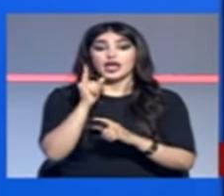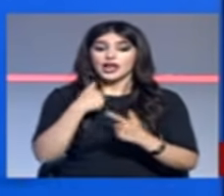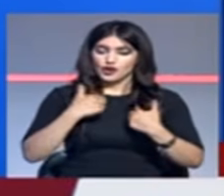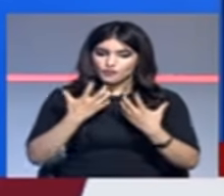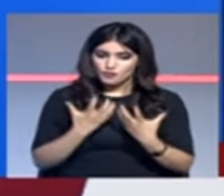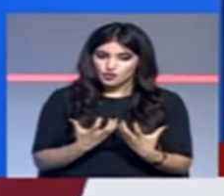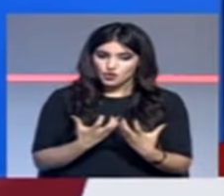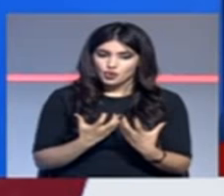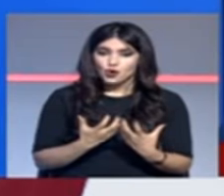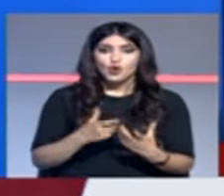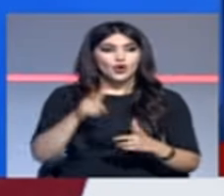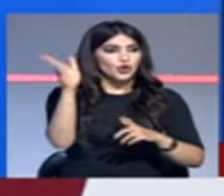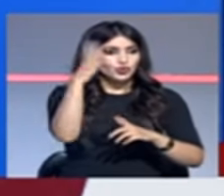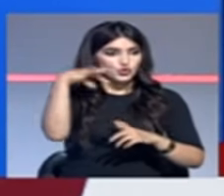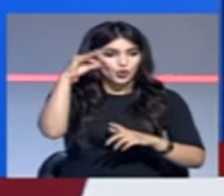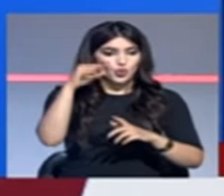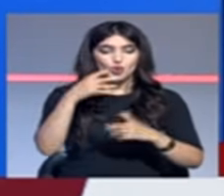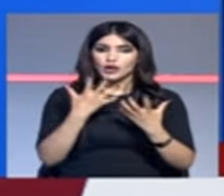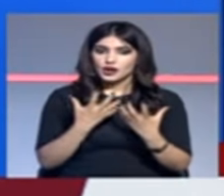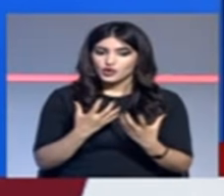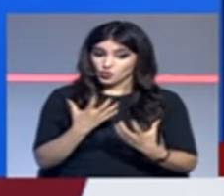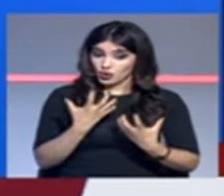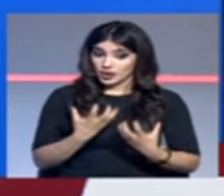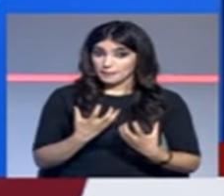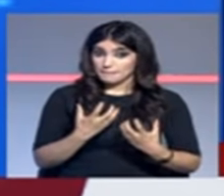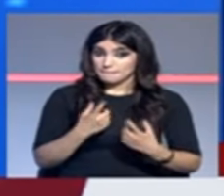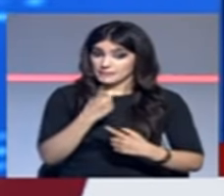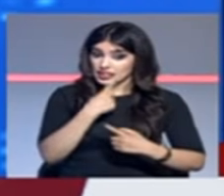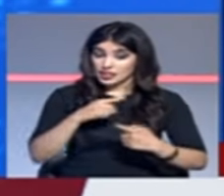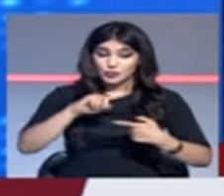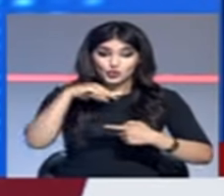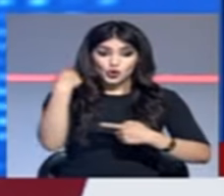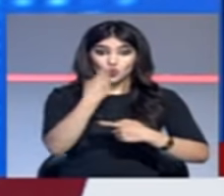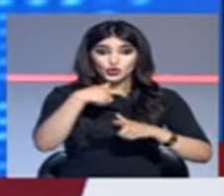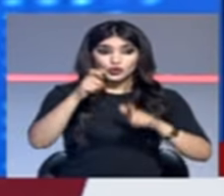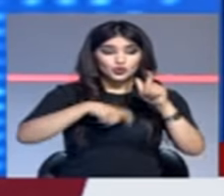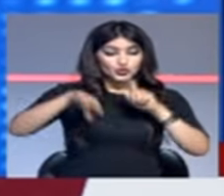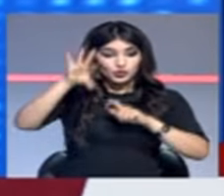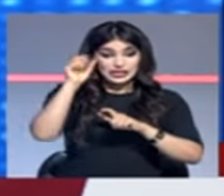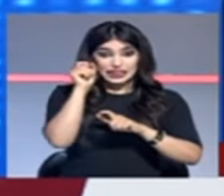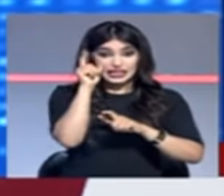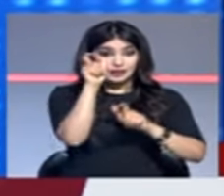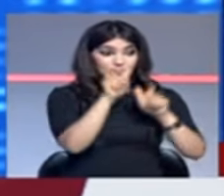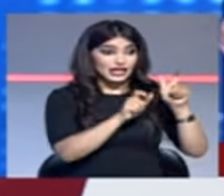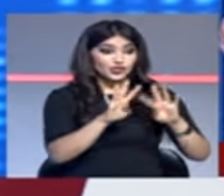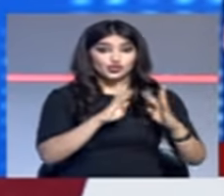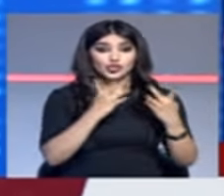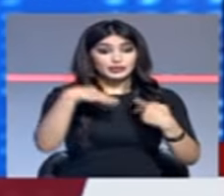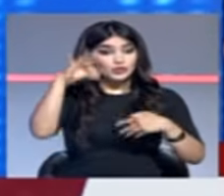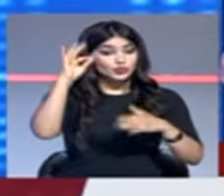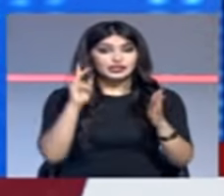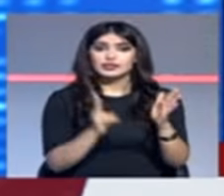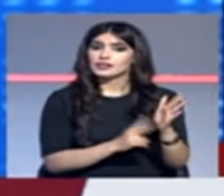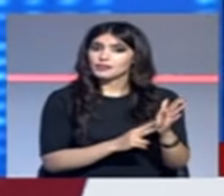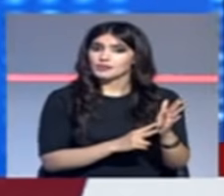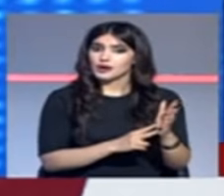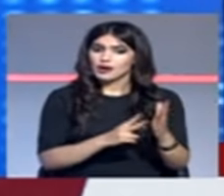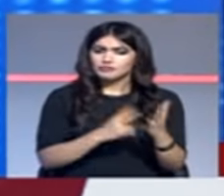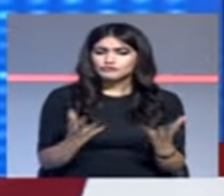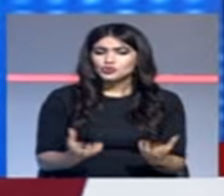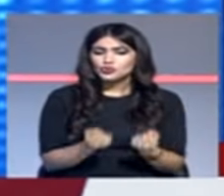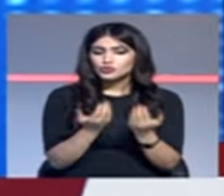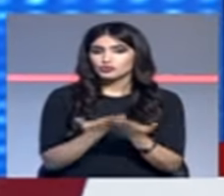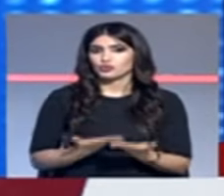نحب بلادي ونحب التوانسه، اما نحبهم يوريوها الذكاء اللي عندهم يطبقوه، خلينا نخرجوا